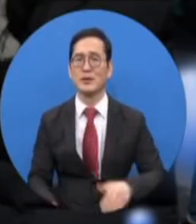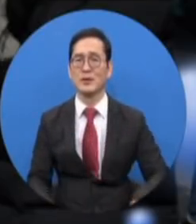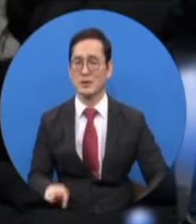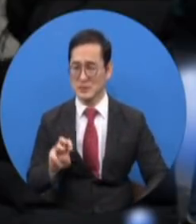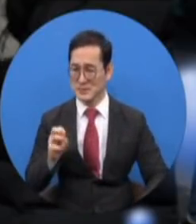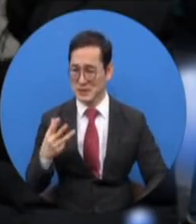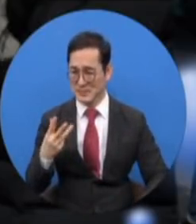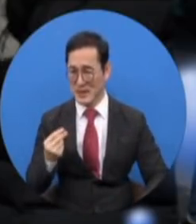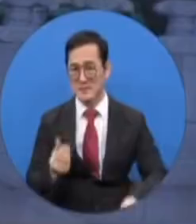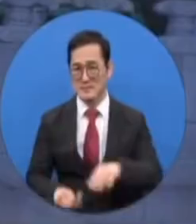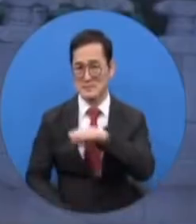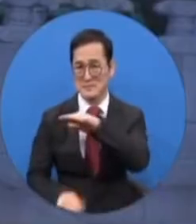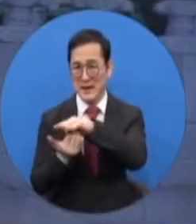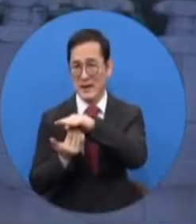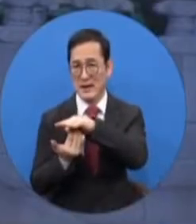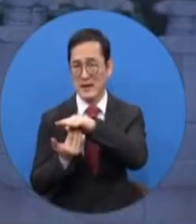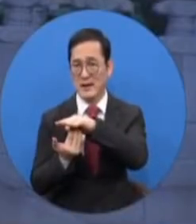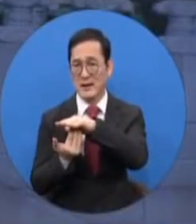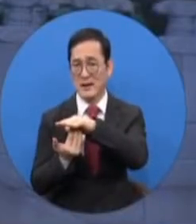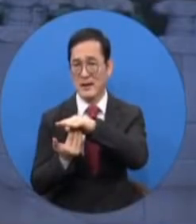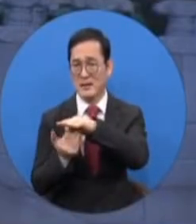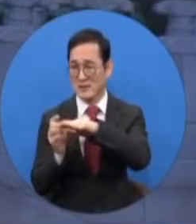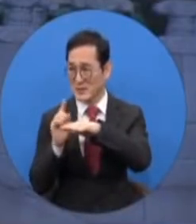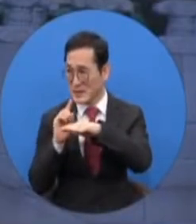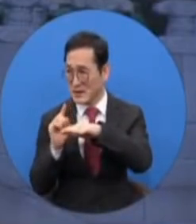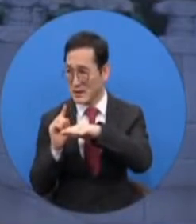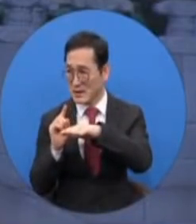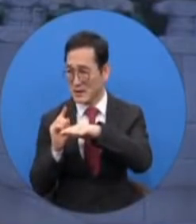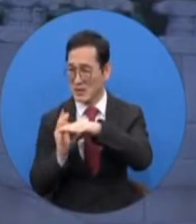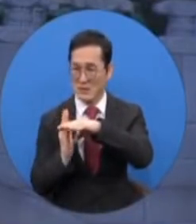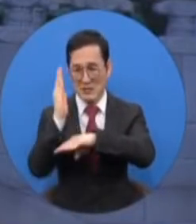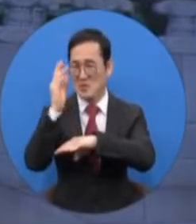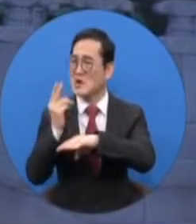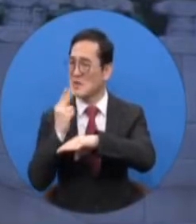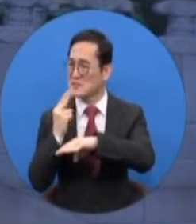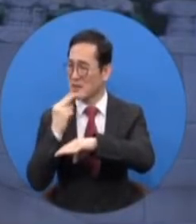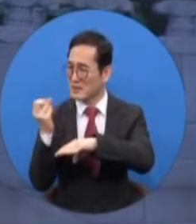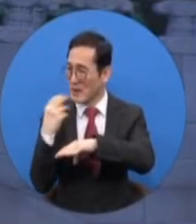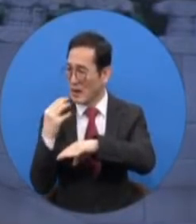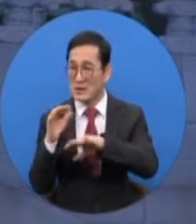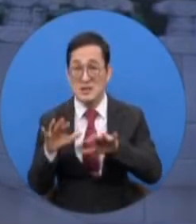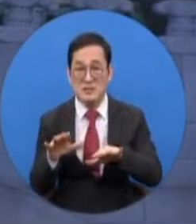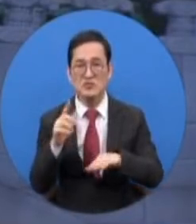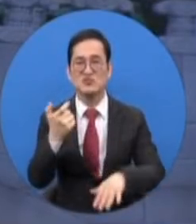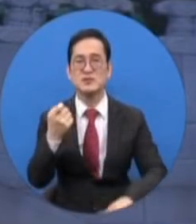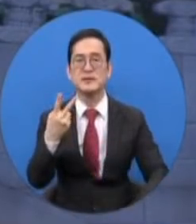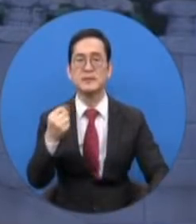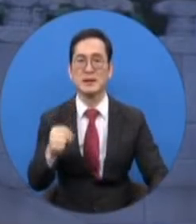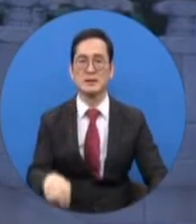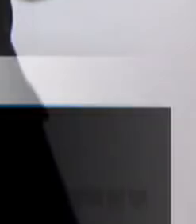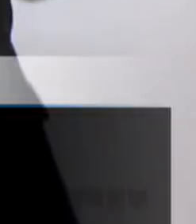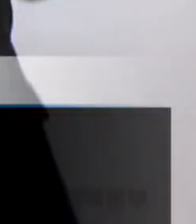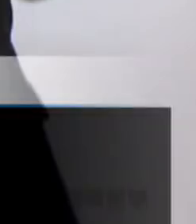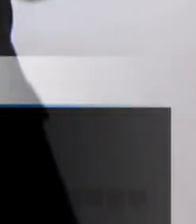37만 명이 최고 정점이라고 했었던 것 같은데 62만 명은 어떻게 설명해야 할지 들어보시죠.